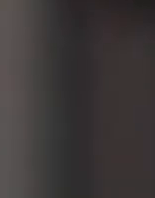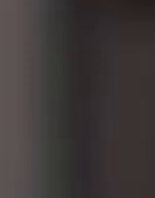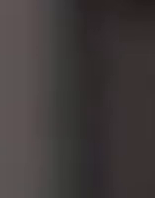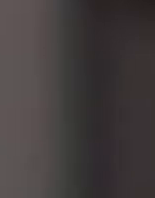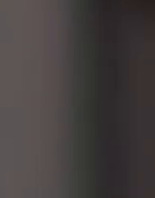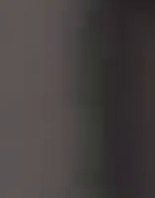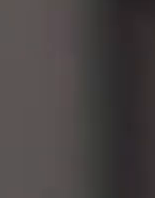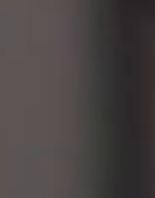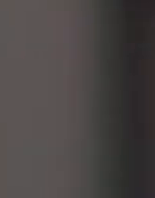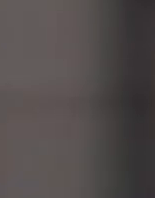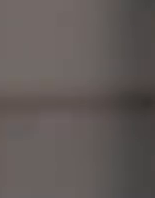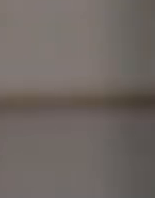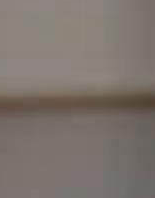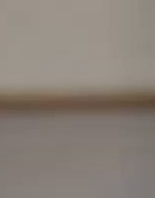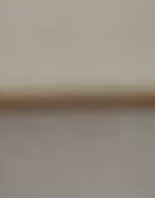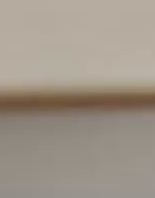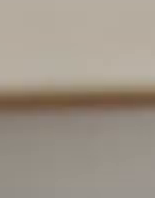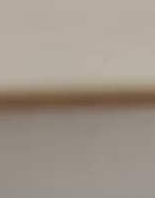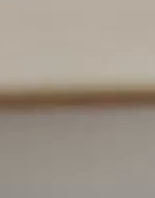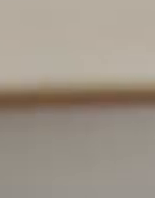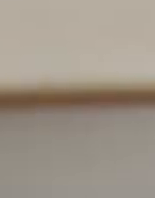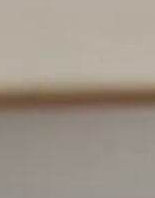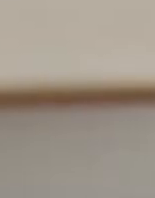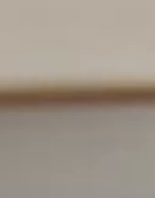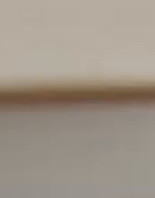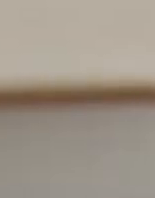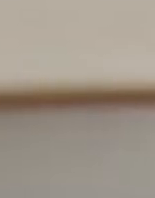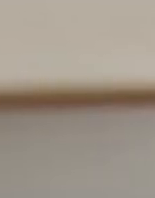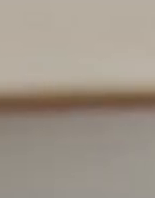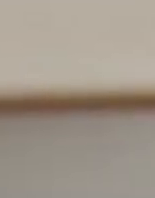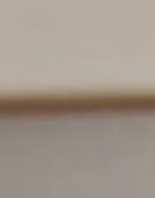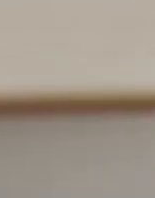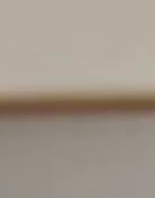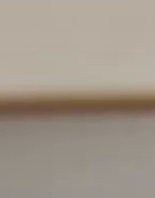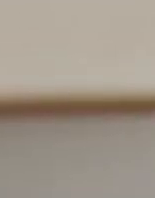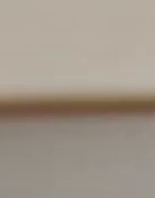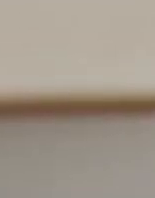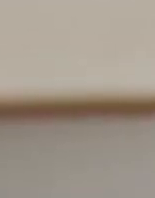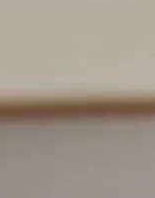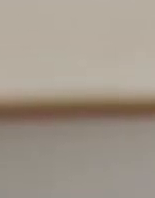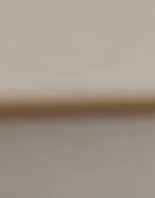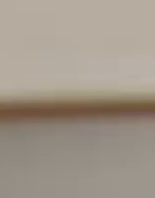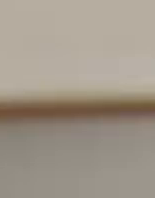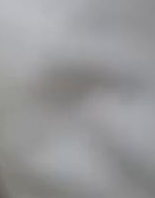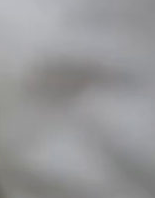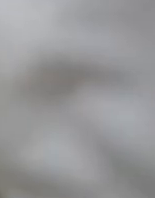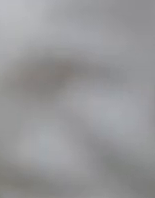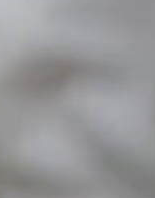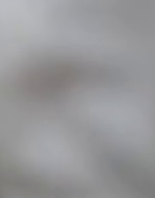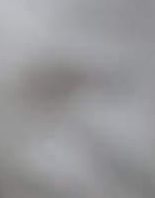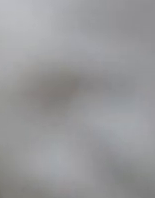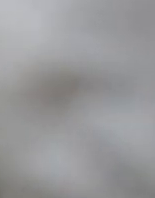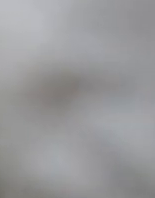pahit-pahit terus dibuang. Amalan membaca